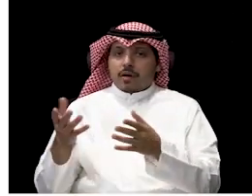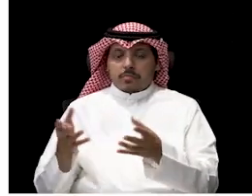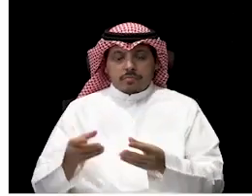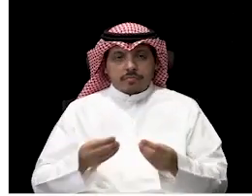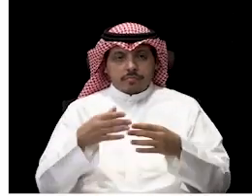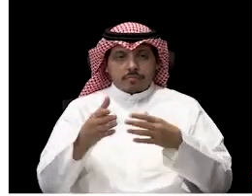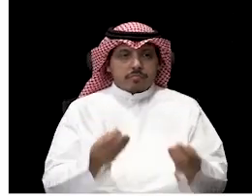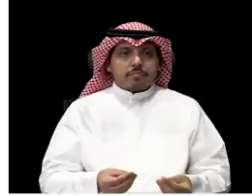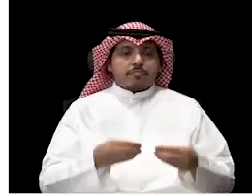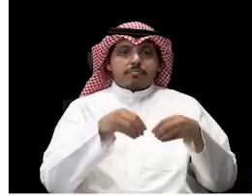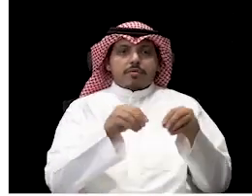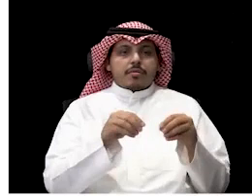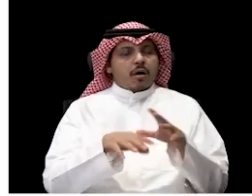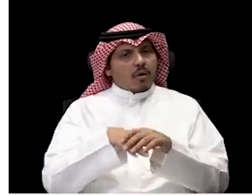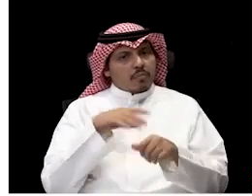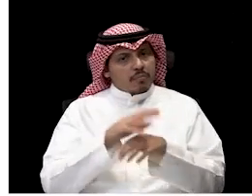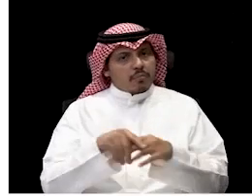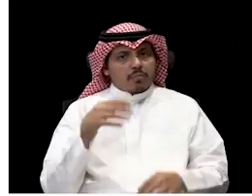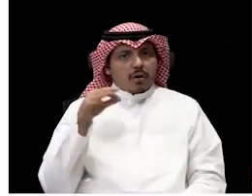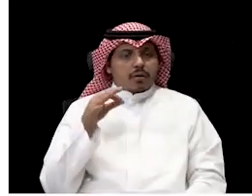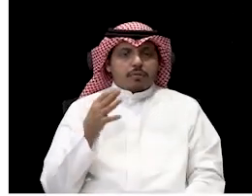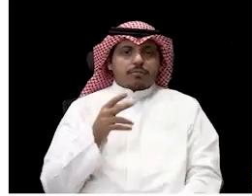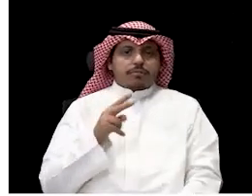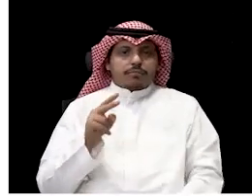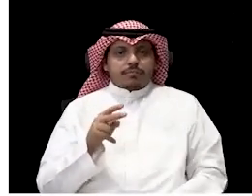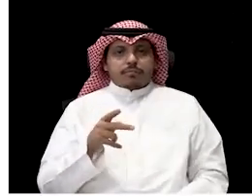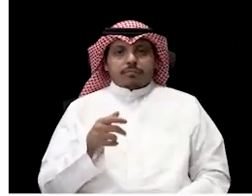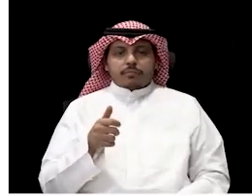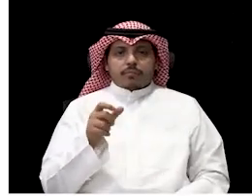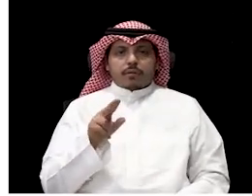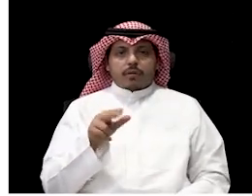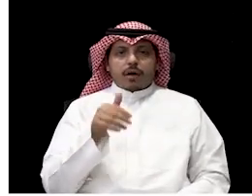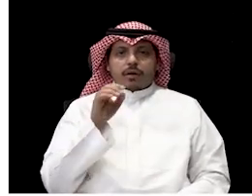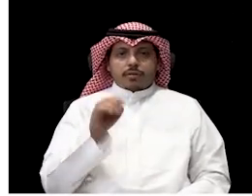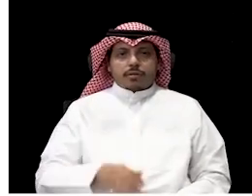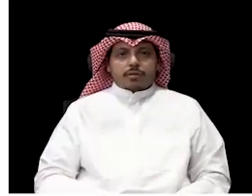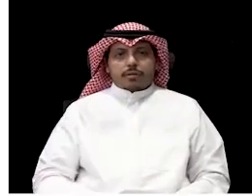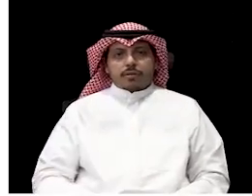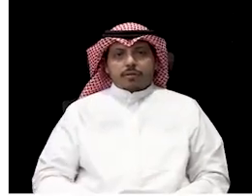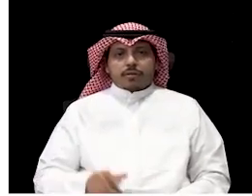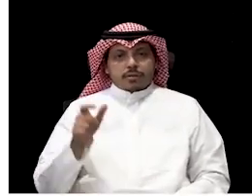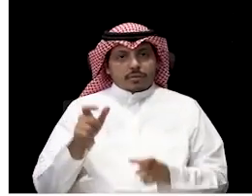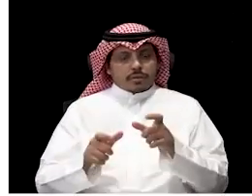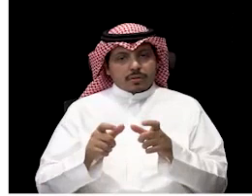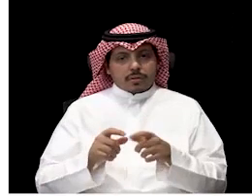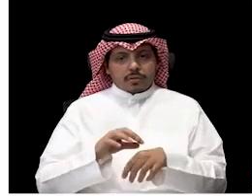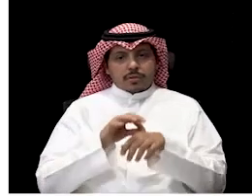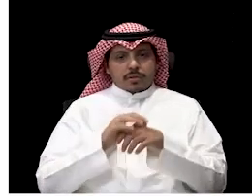المعارف والمهارات. إذا هذا بالنسبة إلى الإنتاج، أيضا نقول نشاط إنساني.